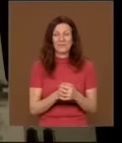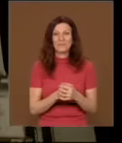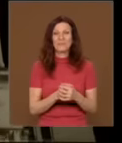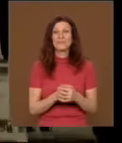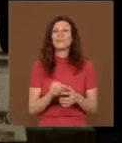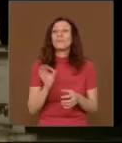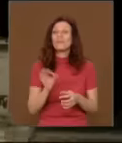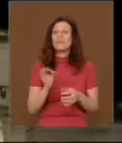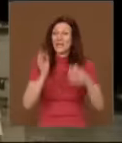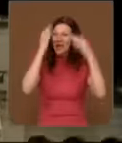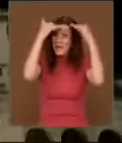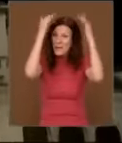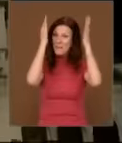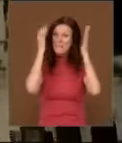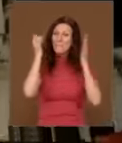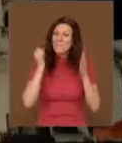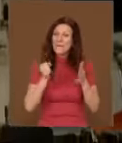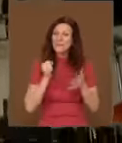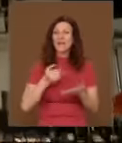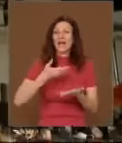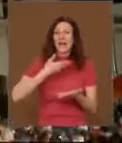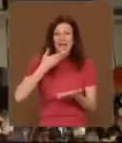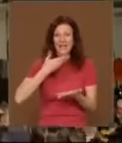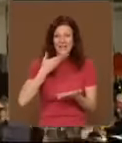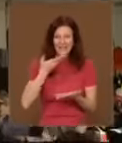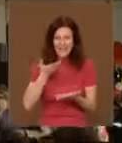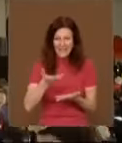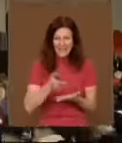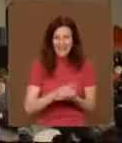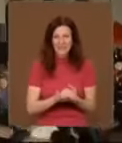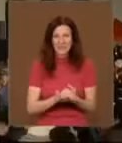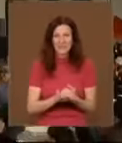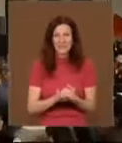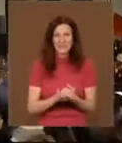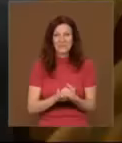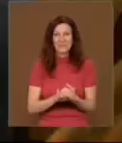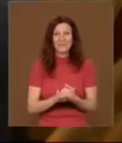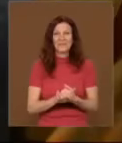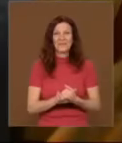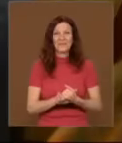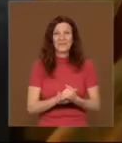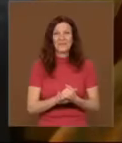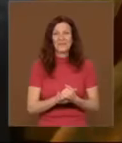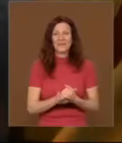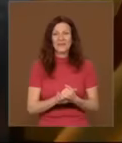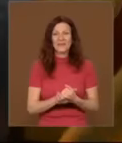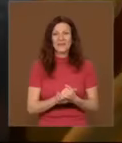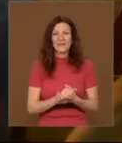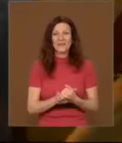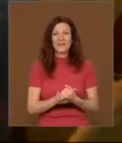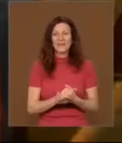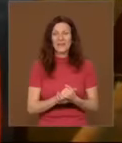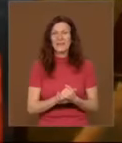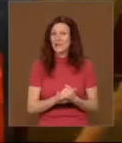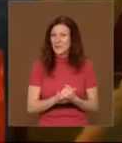Така Негово Светейшество произнася тези думи. Възмите врата, князи ваш, и възмите врата вечно,